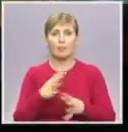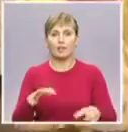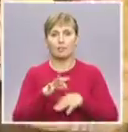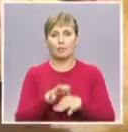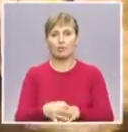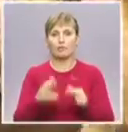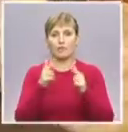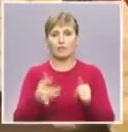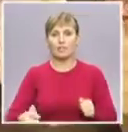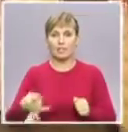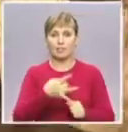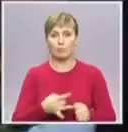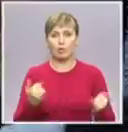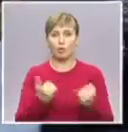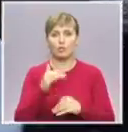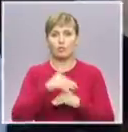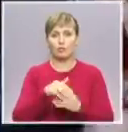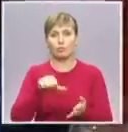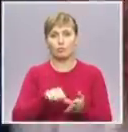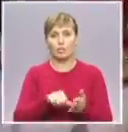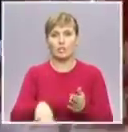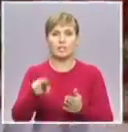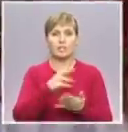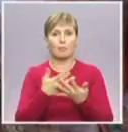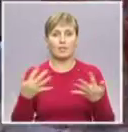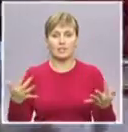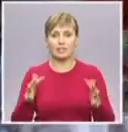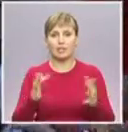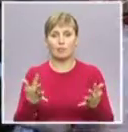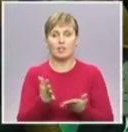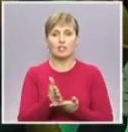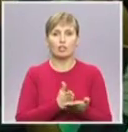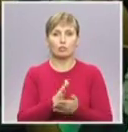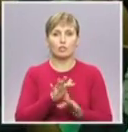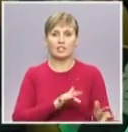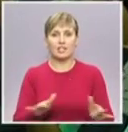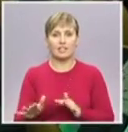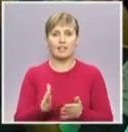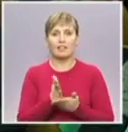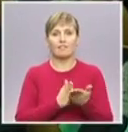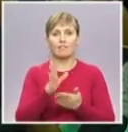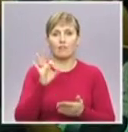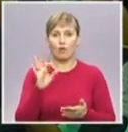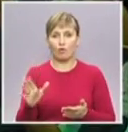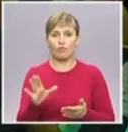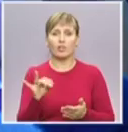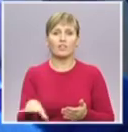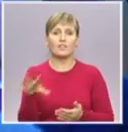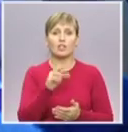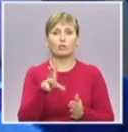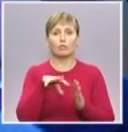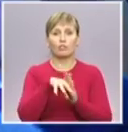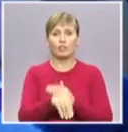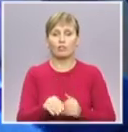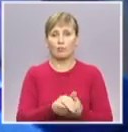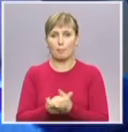во Дворце Республики. Гости вечера – участники декабрьских событий, заслуженные деятели, ветераны Великой Отечественной войны и все те, кто внес вклад